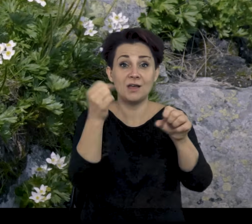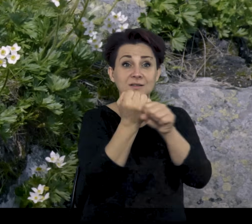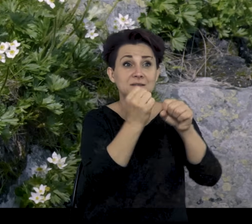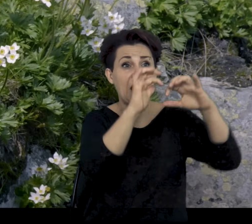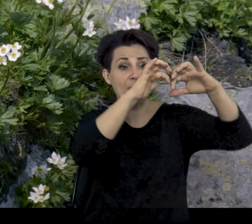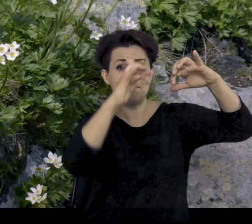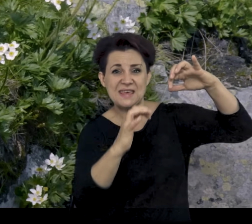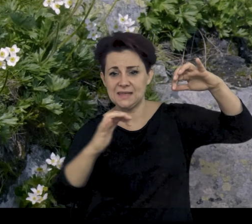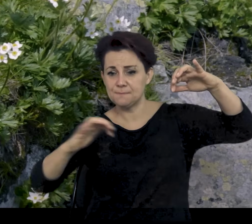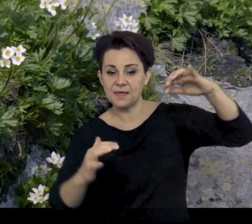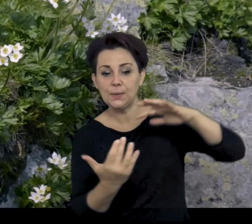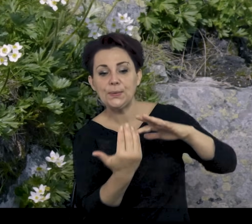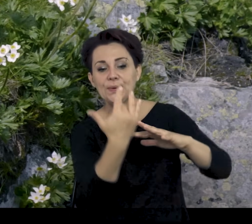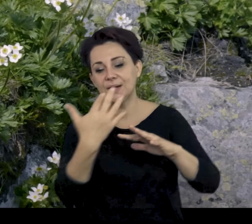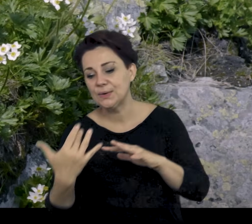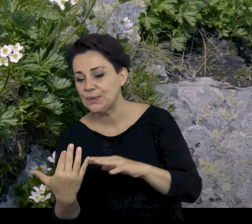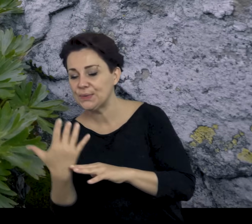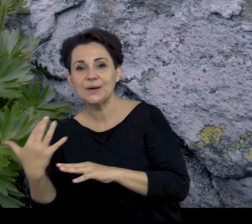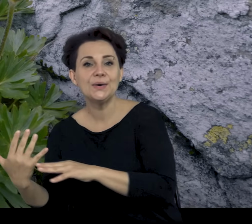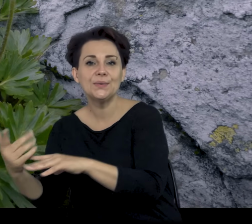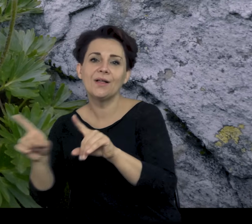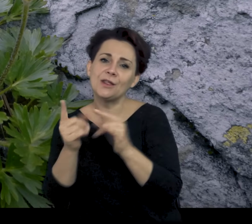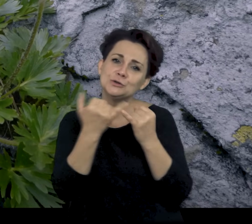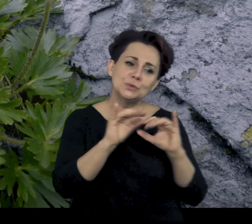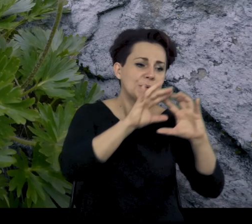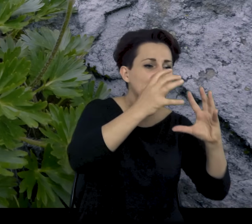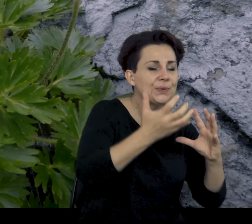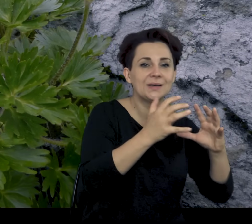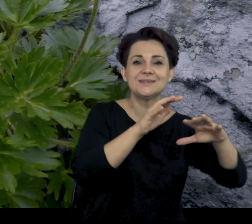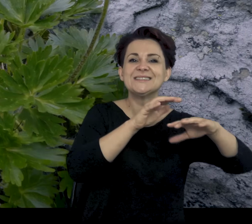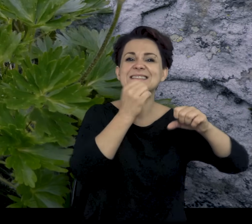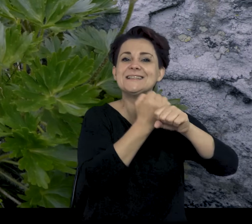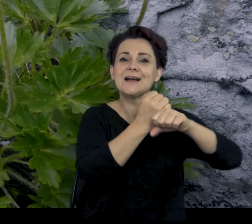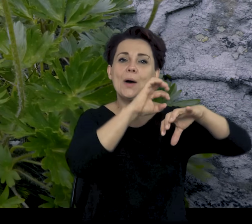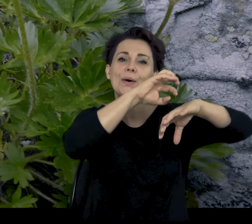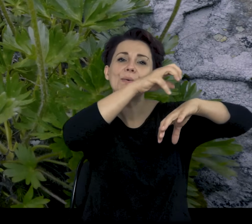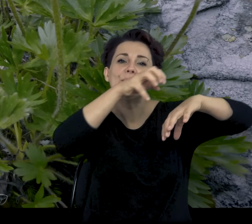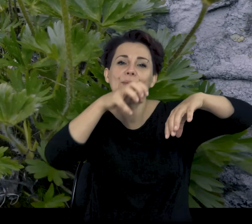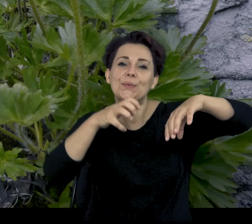spękaniach skał pośród mozaiki różnobarwnych porostów naskalnych.